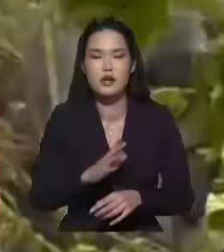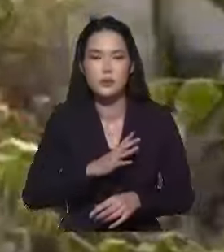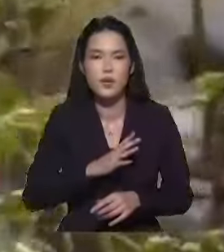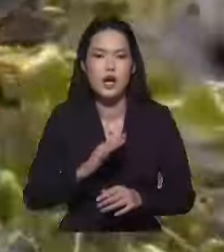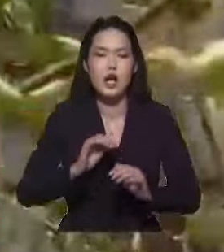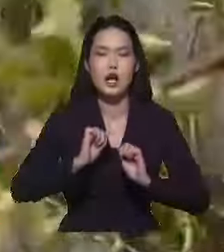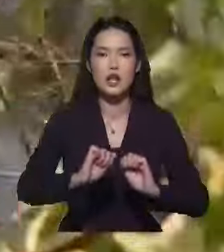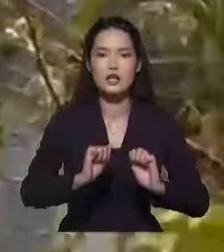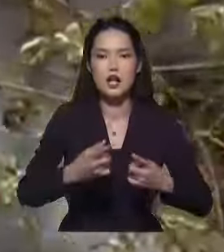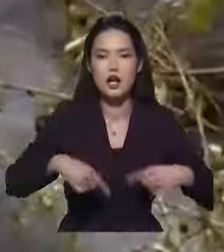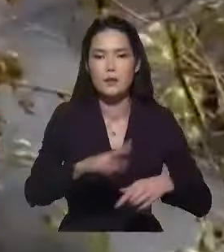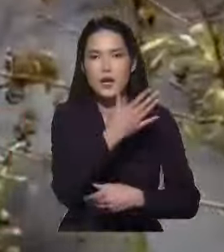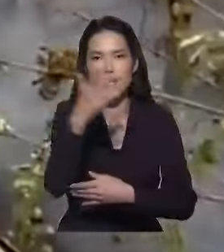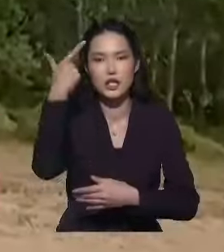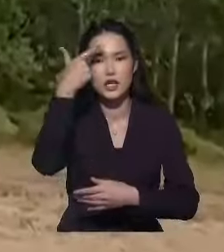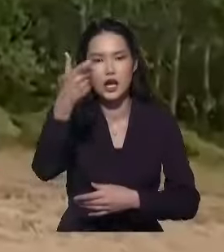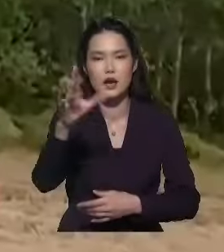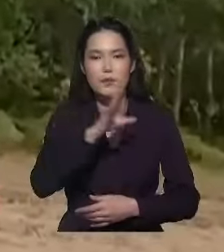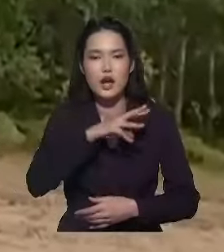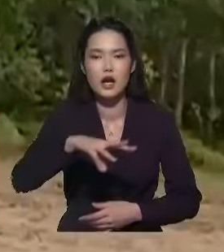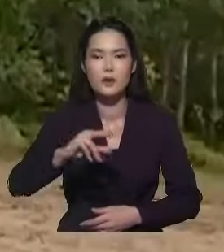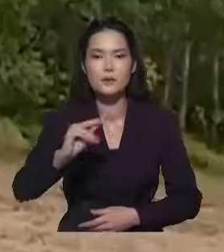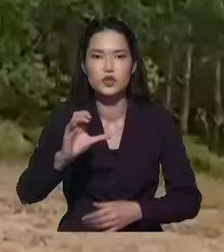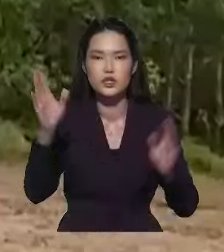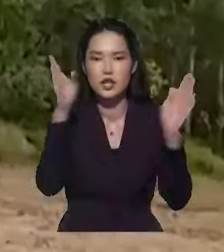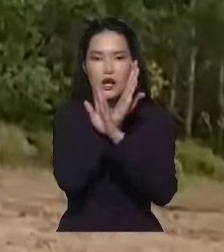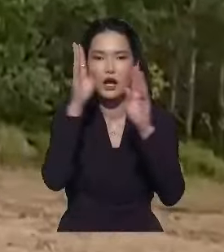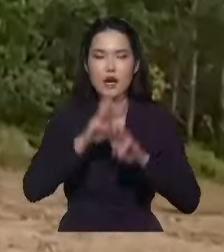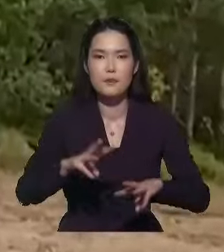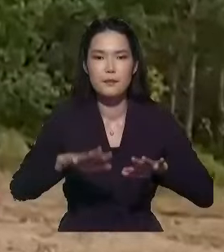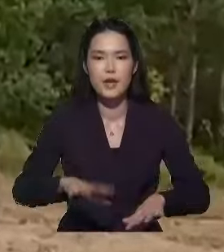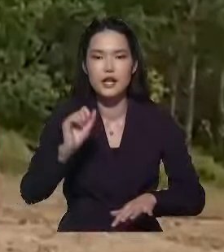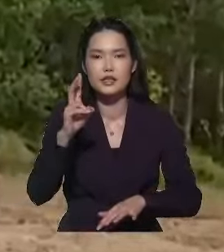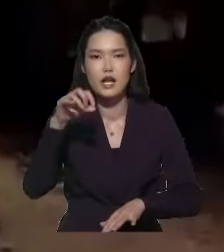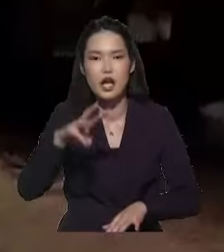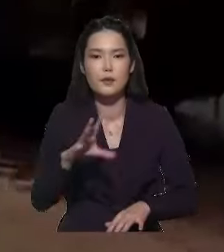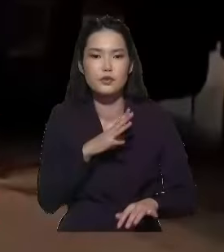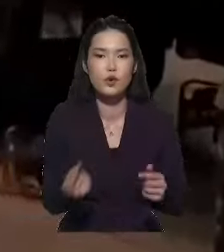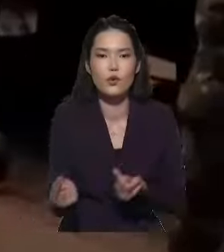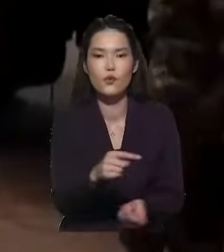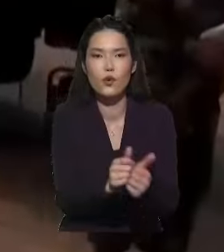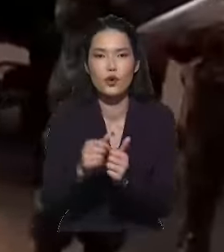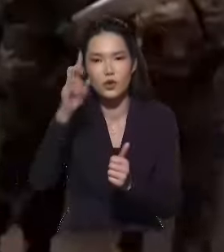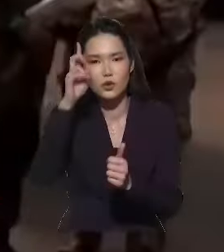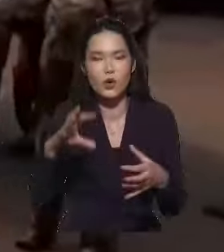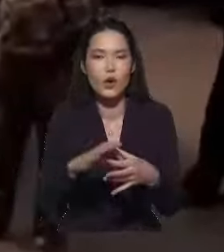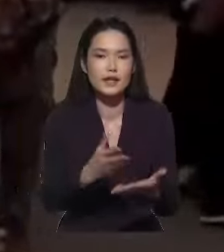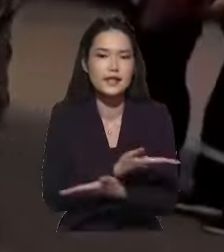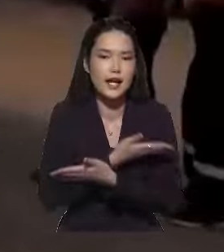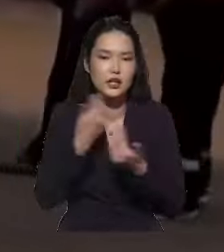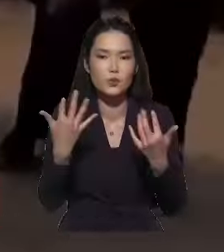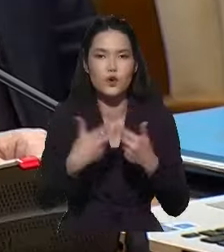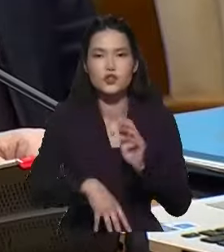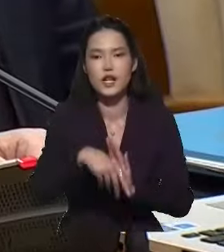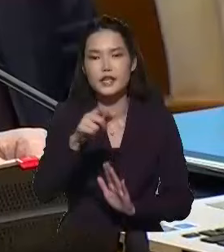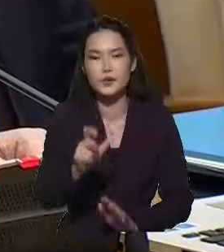Ликвидируют лесные пожары сообща МЧС, Минэкология и местные акиматы. Но взаимодействие между госорганами нет, считают